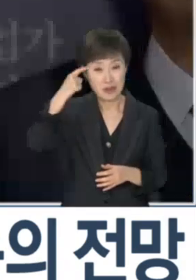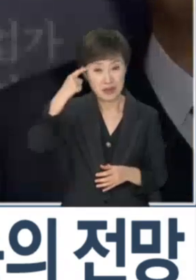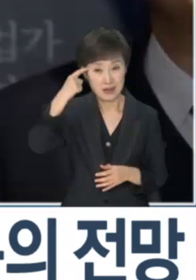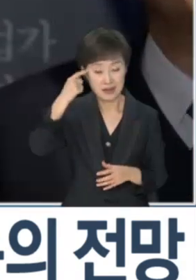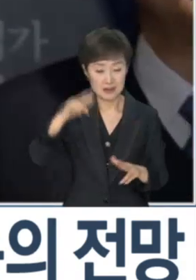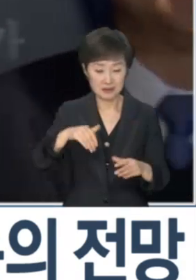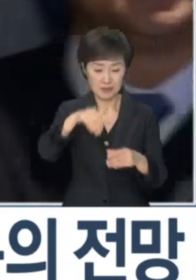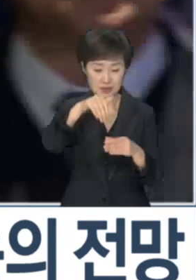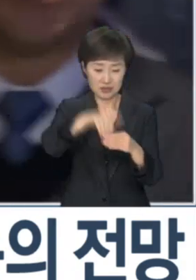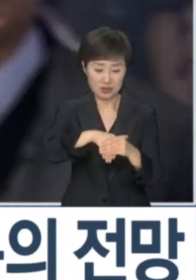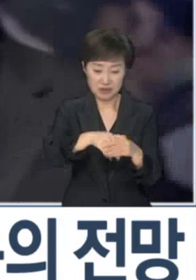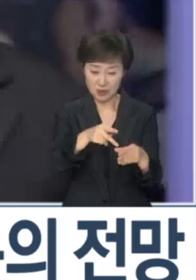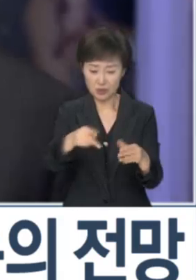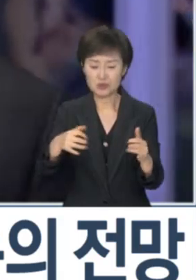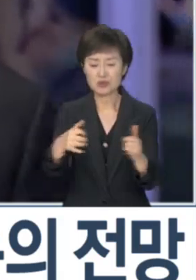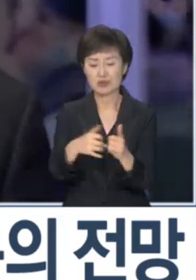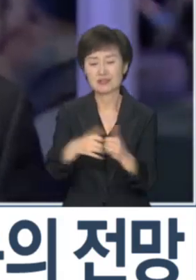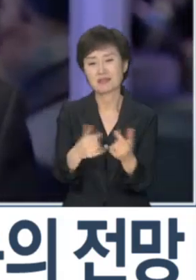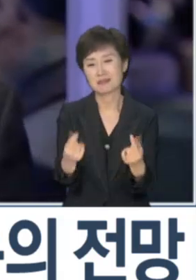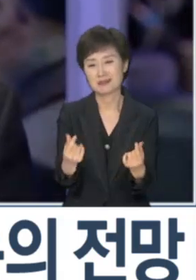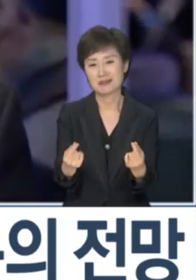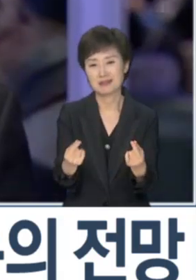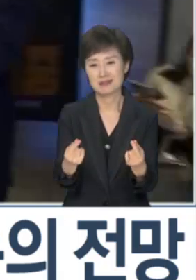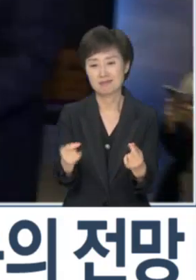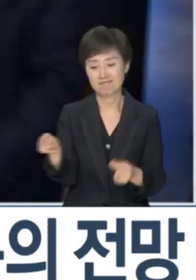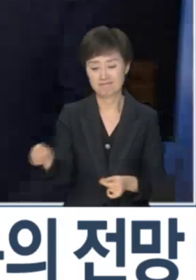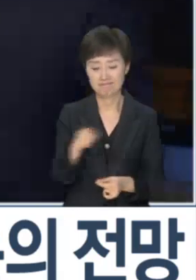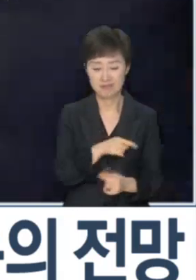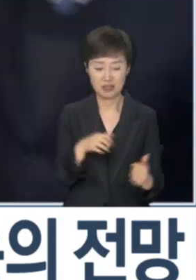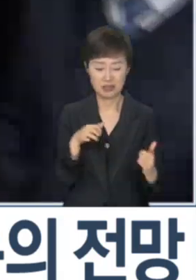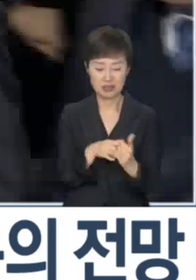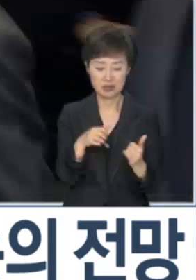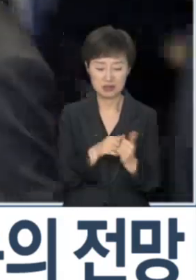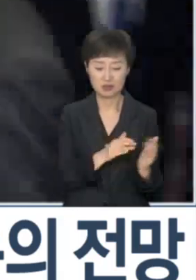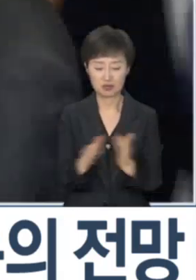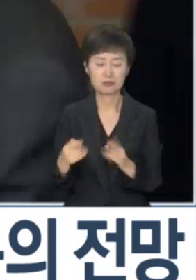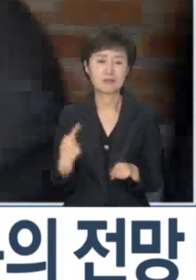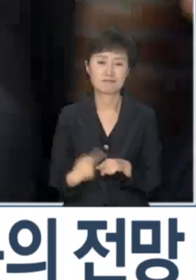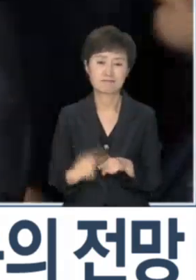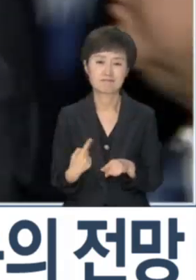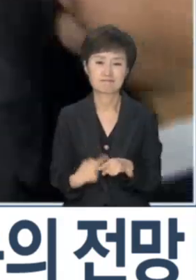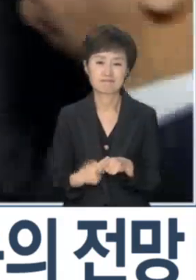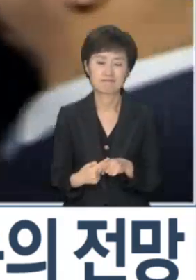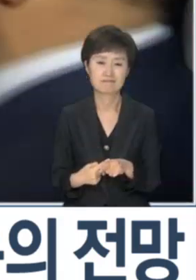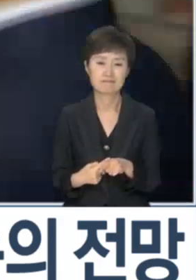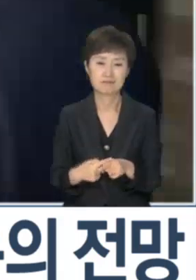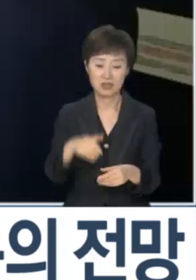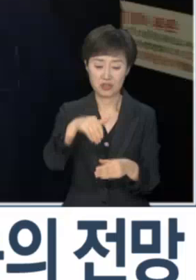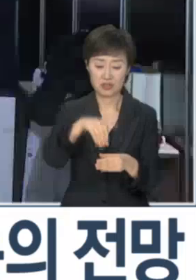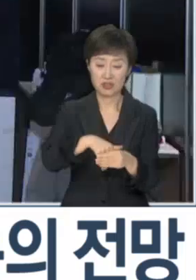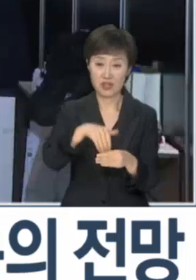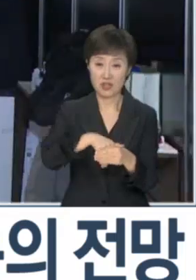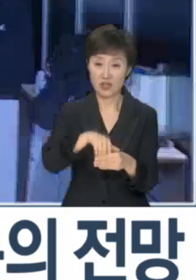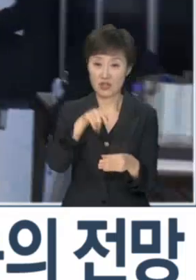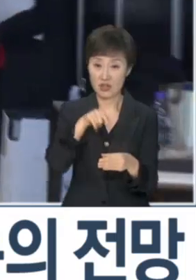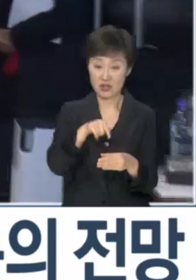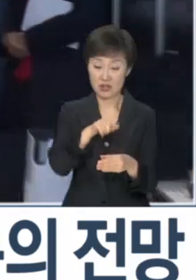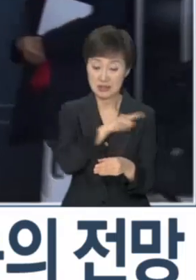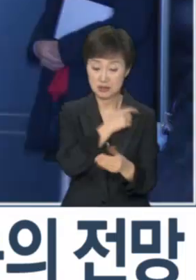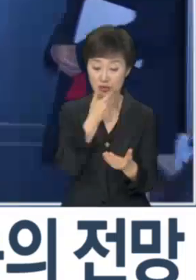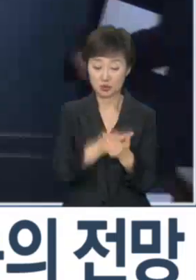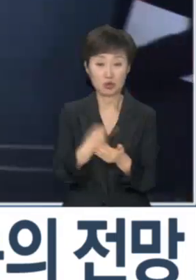않습니까? 우리 총선을 앞두고. 여당과 당이 전쟁 직전이기 때문에 선거라는 것은 구도 이슈 인물이